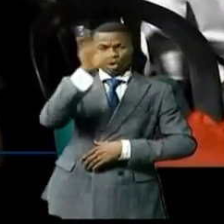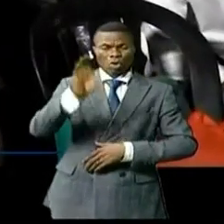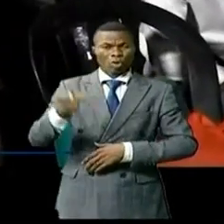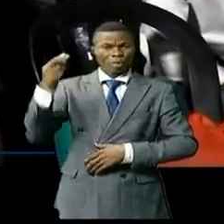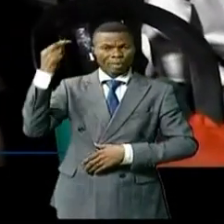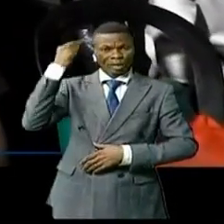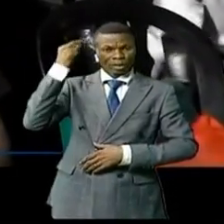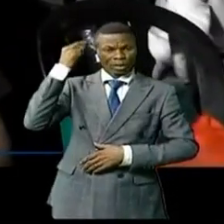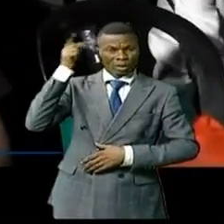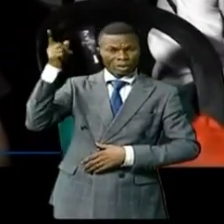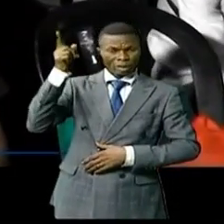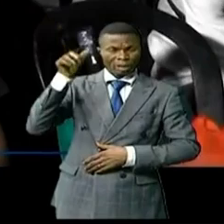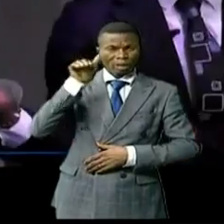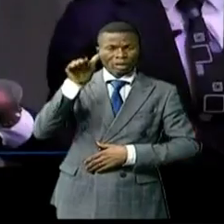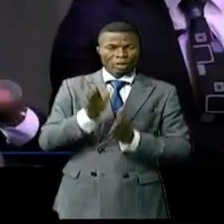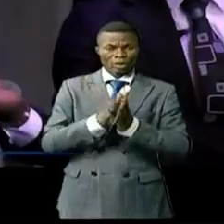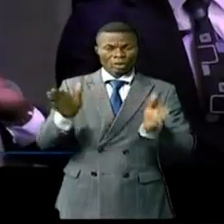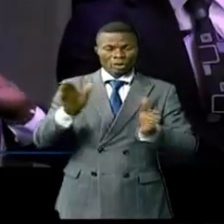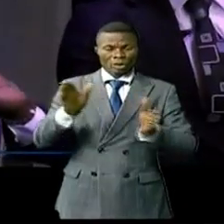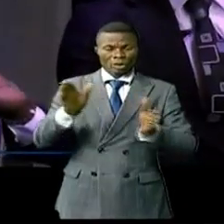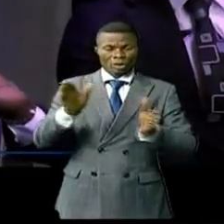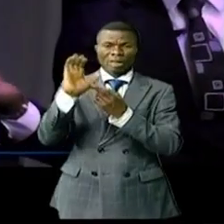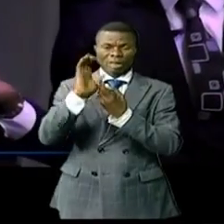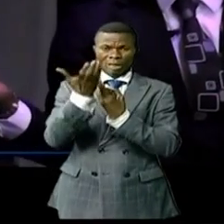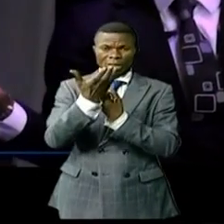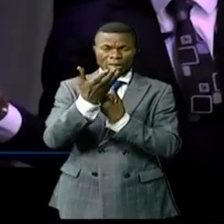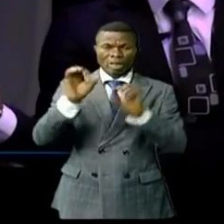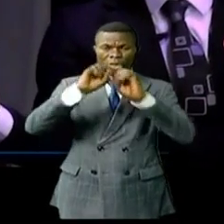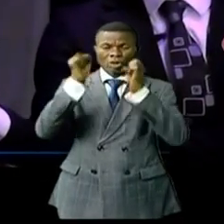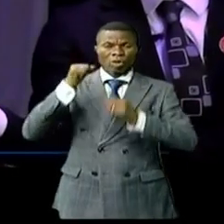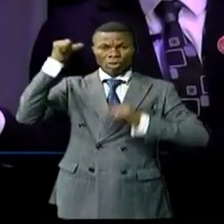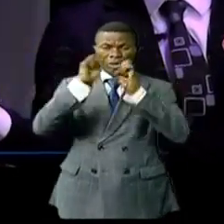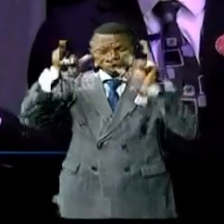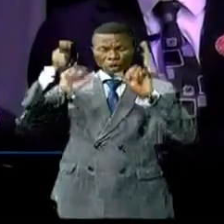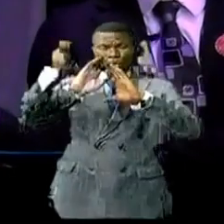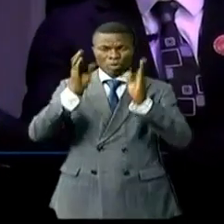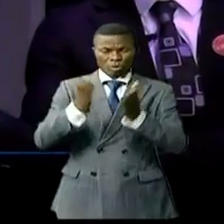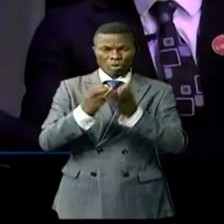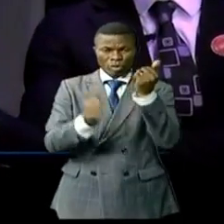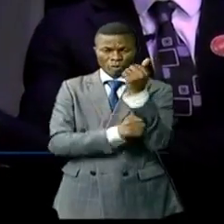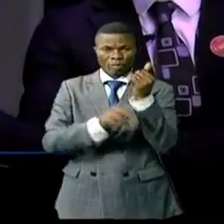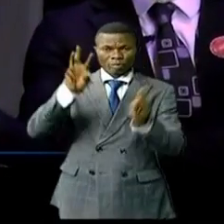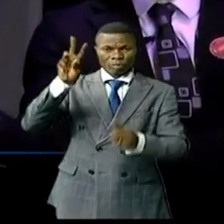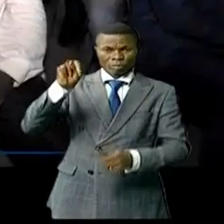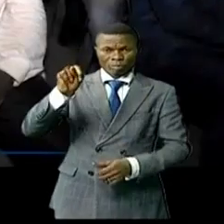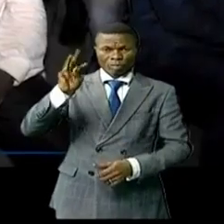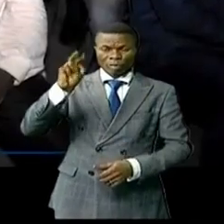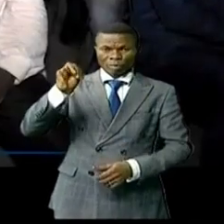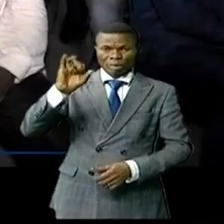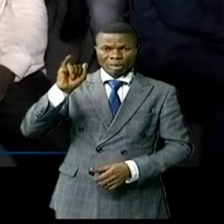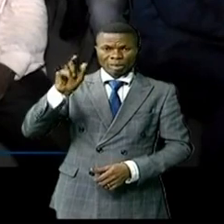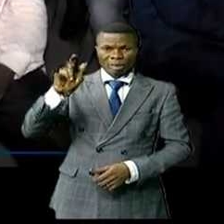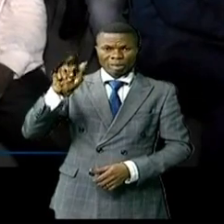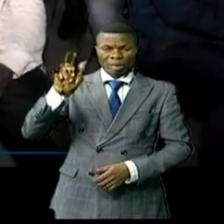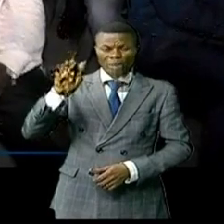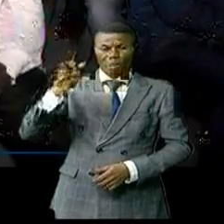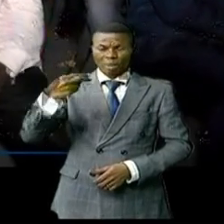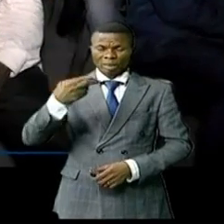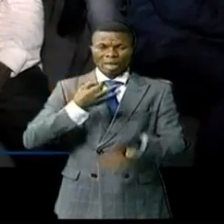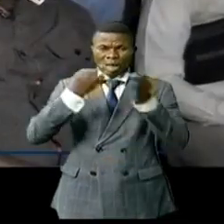cette occasion, le directeur artistique de la compagnie Théâtre des Intrigants, Mitendo Mwadiinda, a évoqué